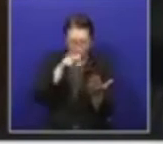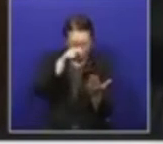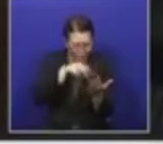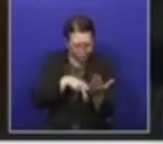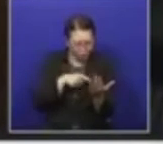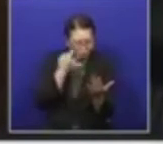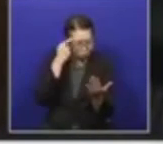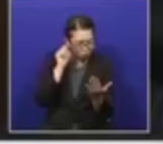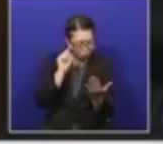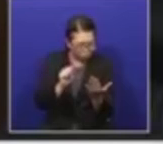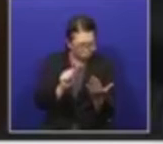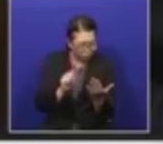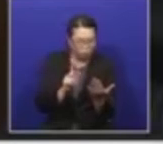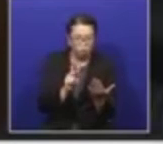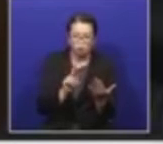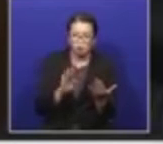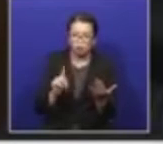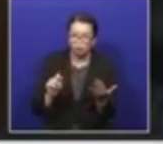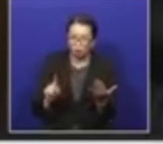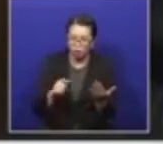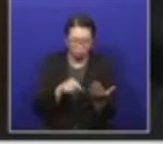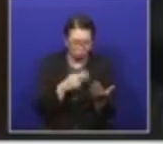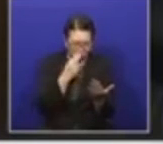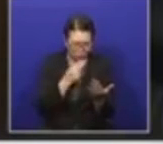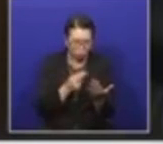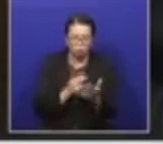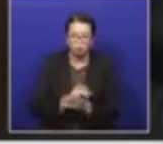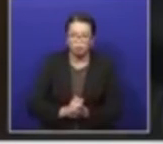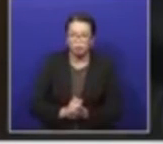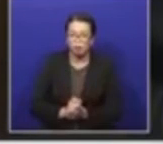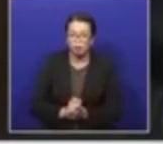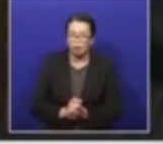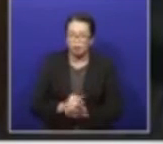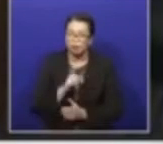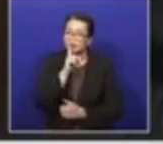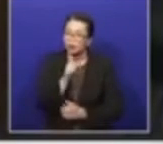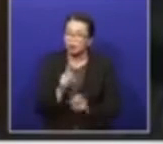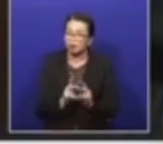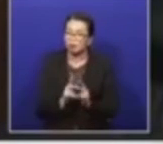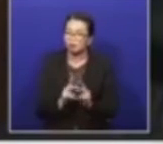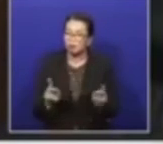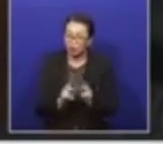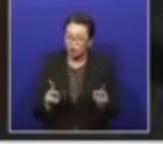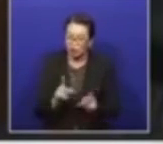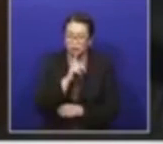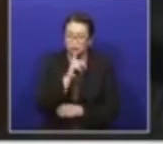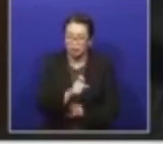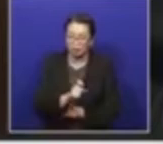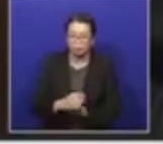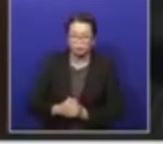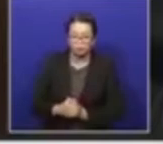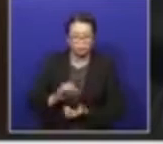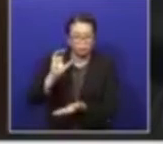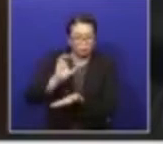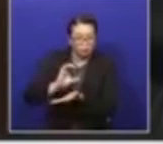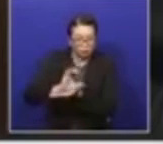ประสงค์ของกปท.ต้องเรียนถามผ่านท่านประธานไปยังคณะกรรมการแล้วเจ้าหน้าที่ผู้มาชี้แจงนะครับกองทุนนี้เ